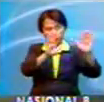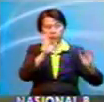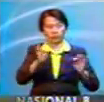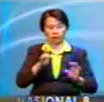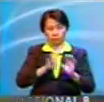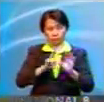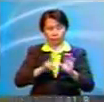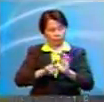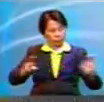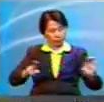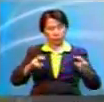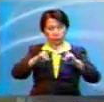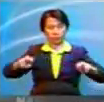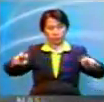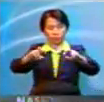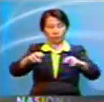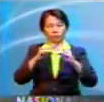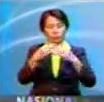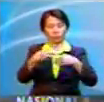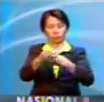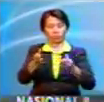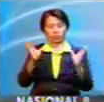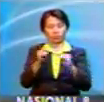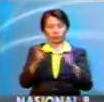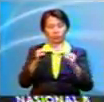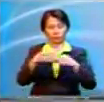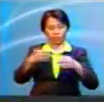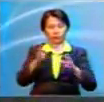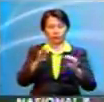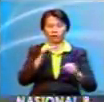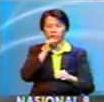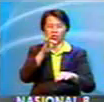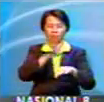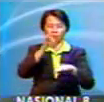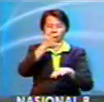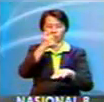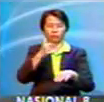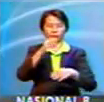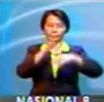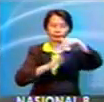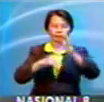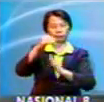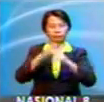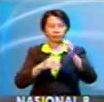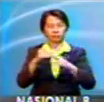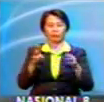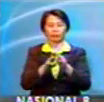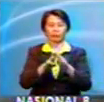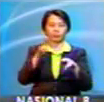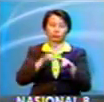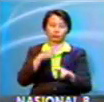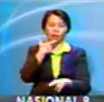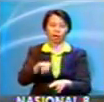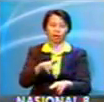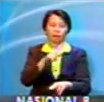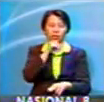perabot, selalunya perabot bilik mesyuarat ni kita tak sentuh sangat sebab dari segi keselesaan tu macam duduk lama